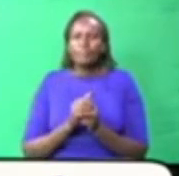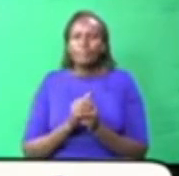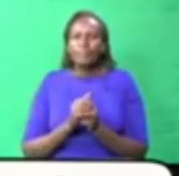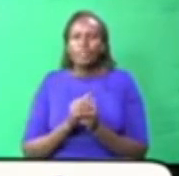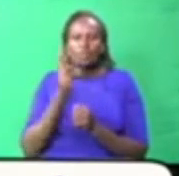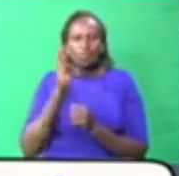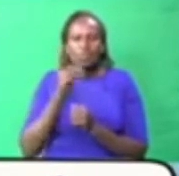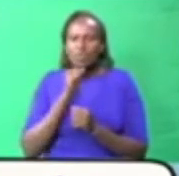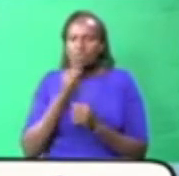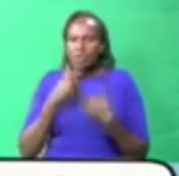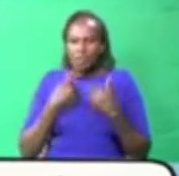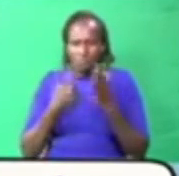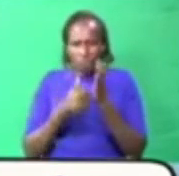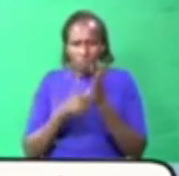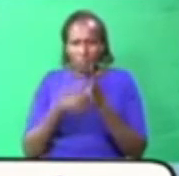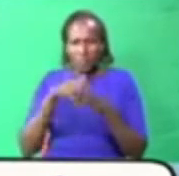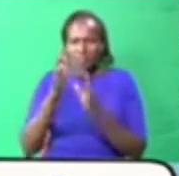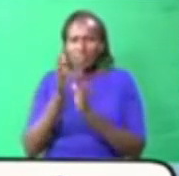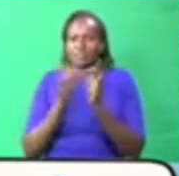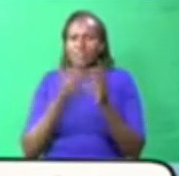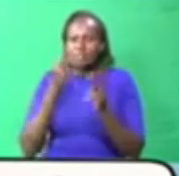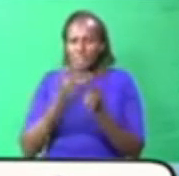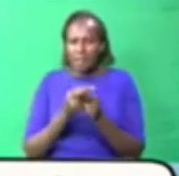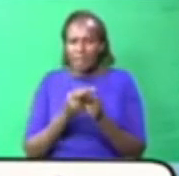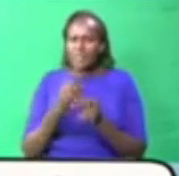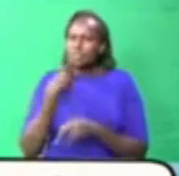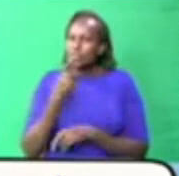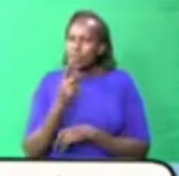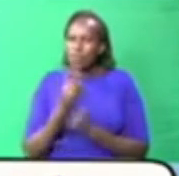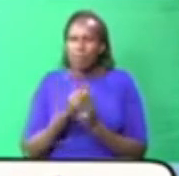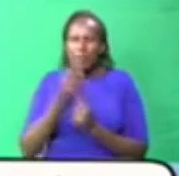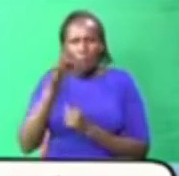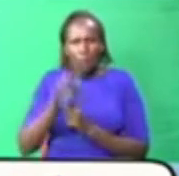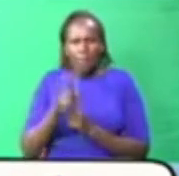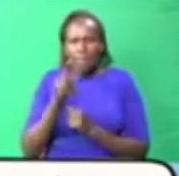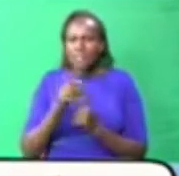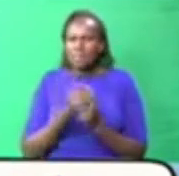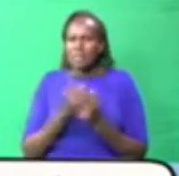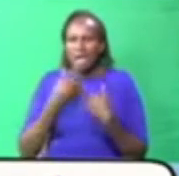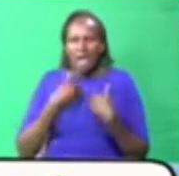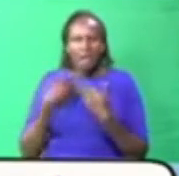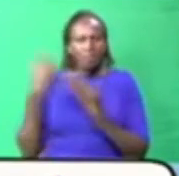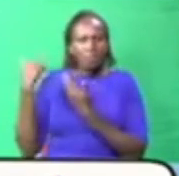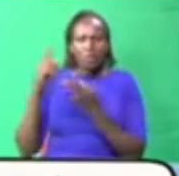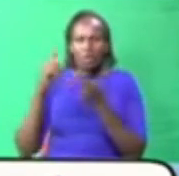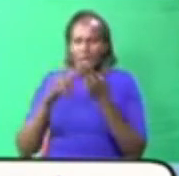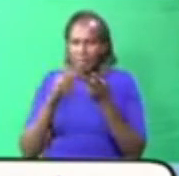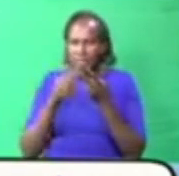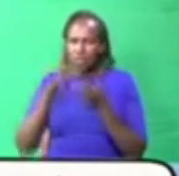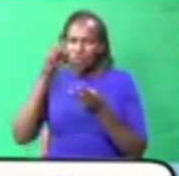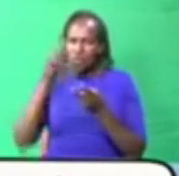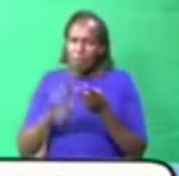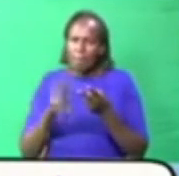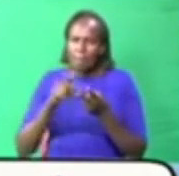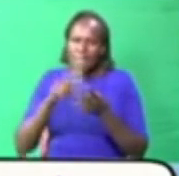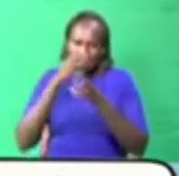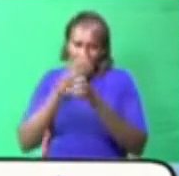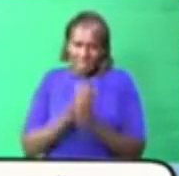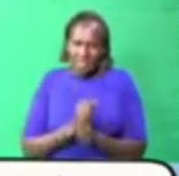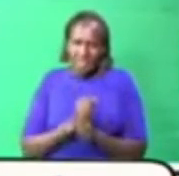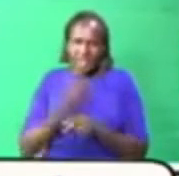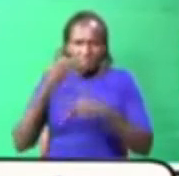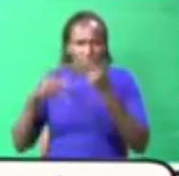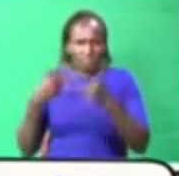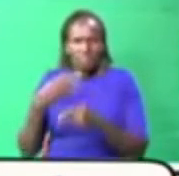Son of the living God. Hallelujah. So one, you must hope against hope. Two, you must trust the process of